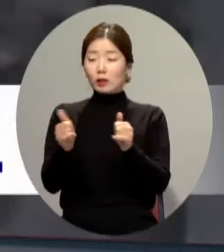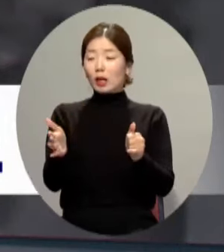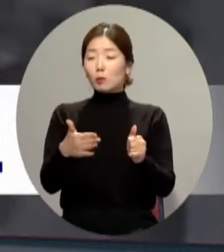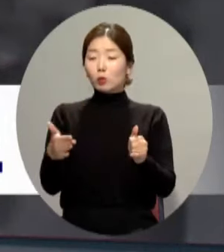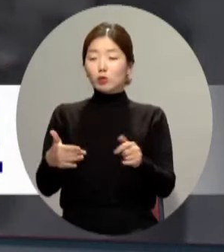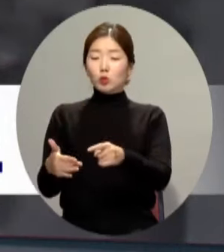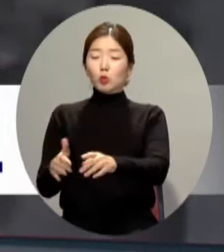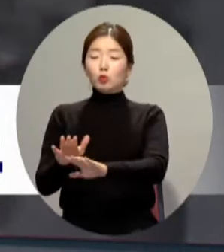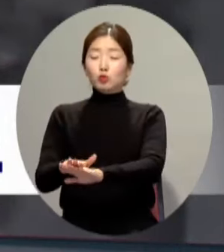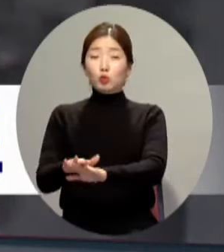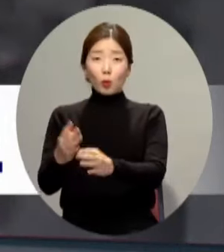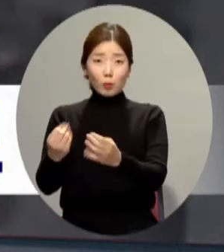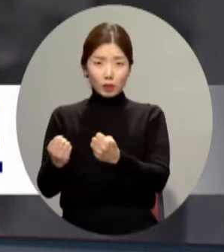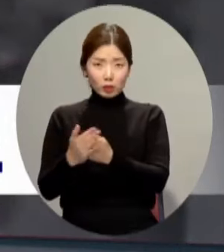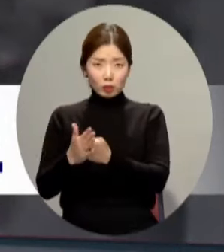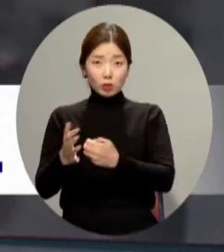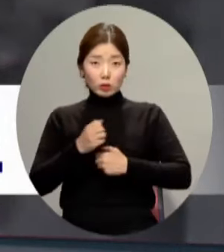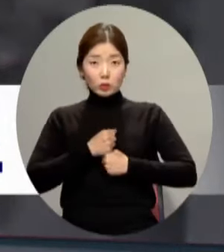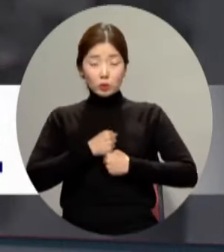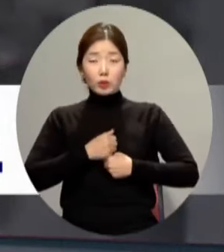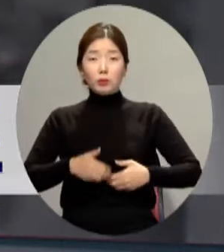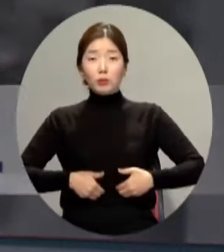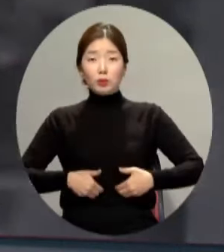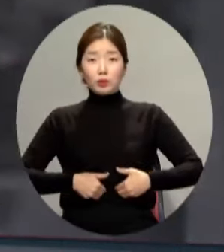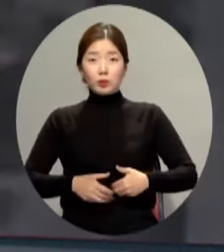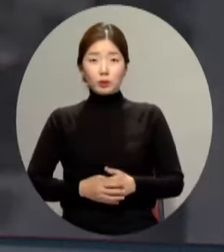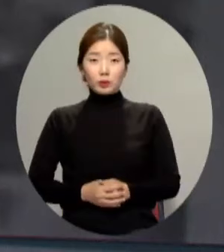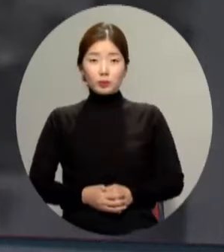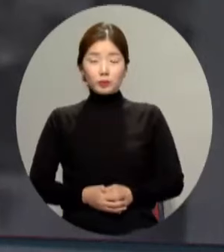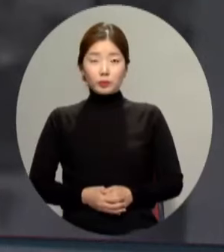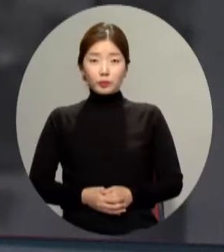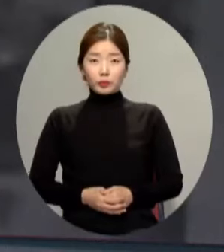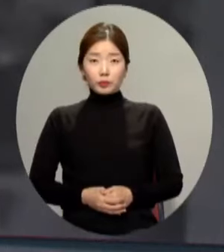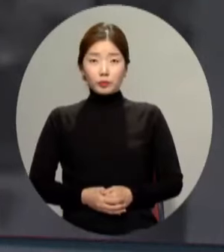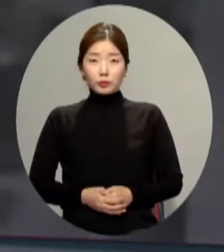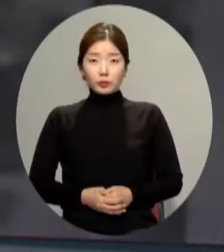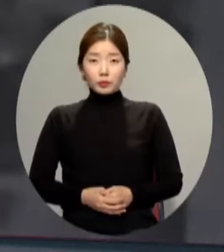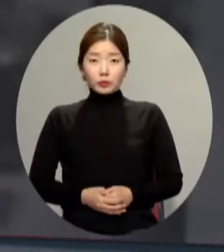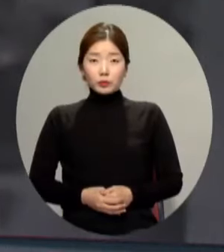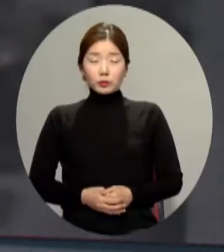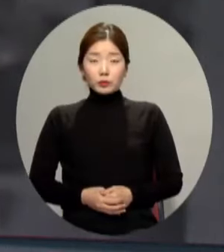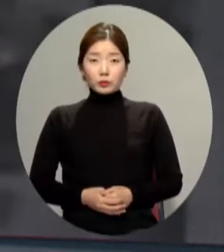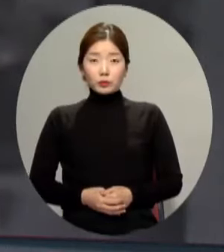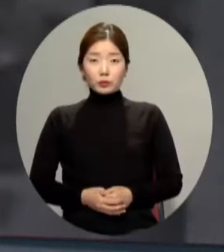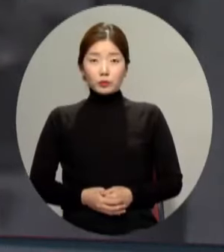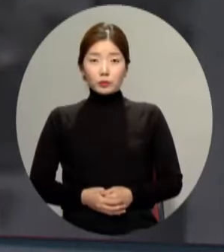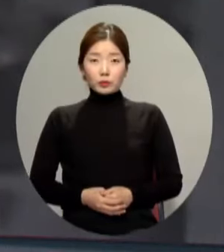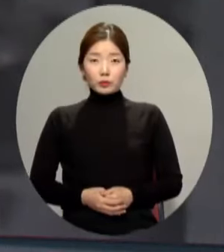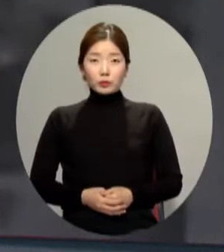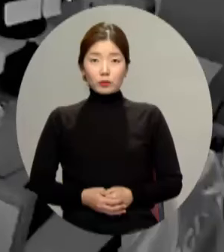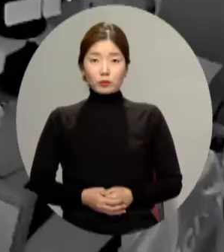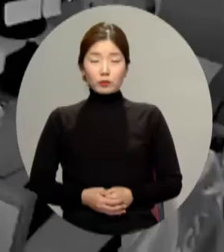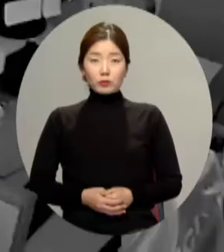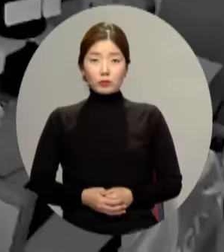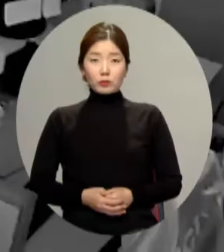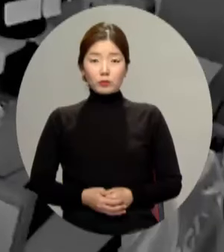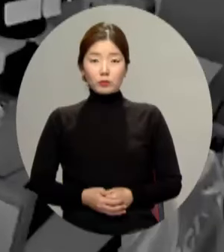쓰는 경우가 적지 않아서 주의가 필요해 보입니다. 정자윤 기자가 취재했습니다.